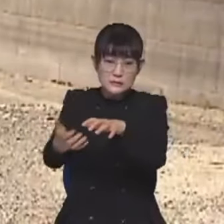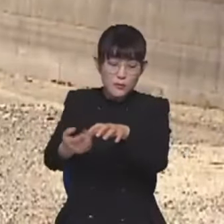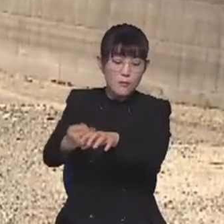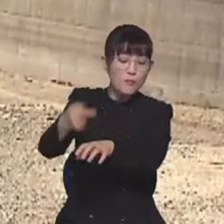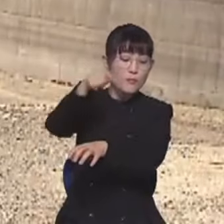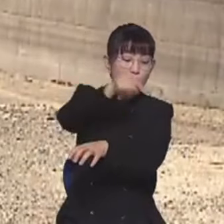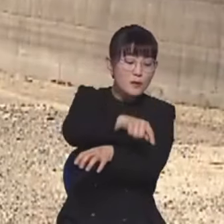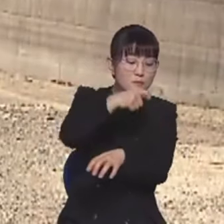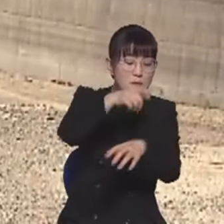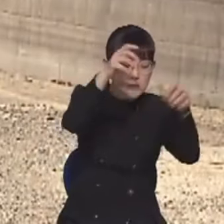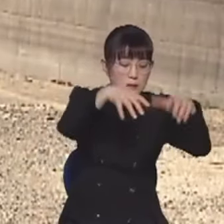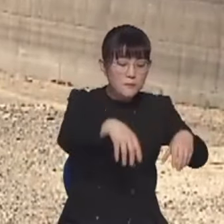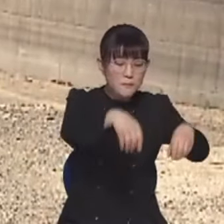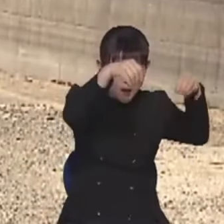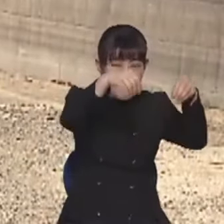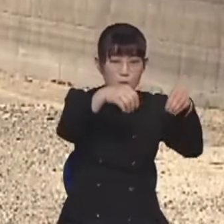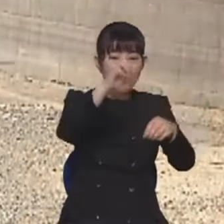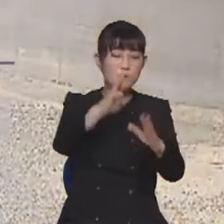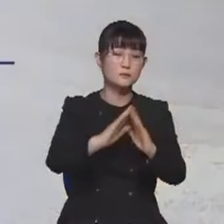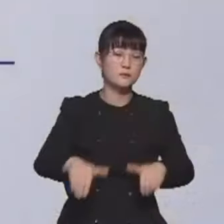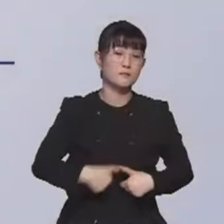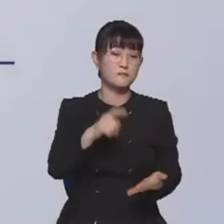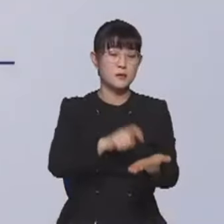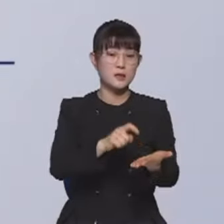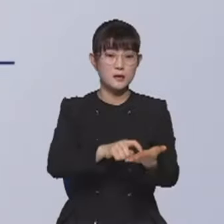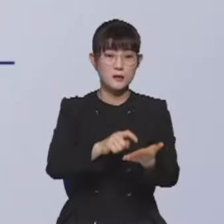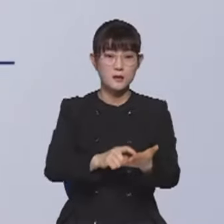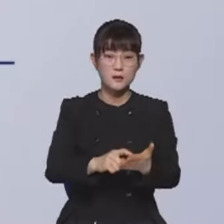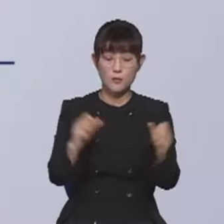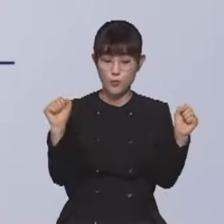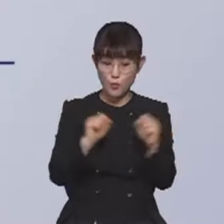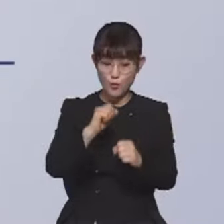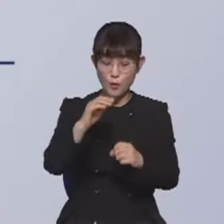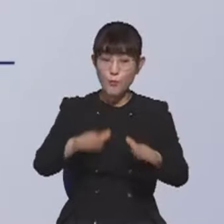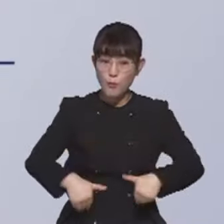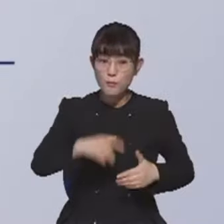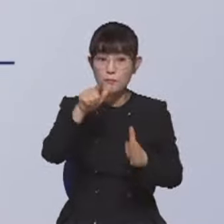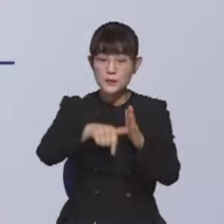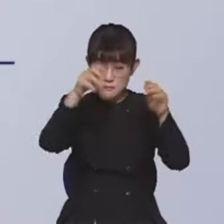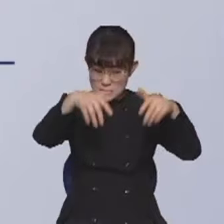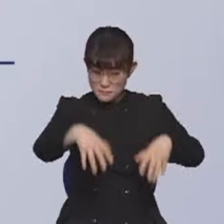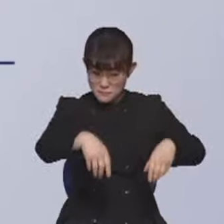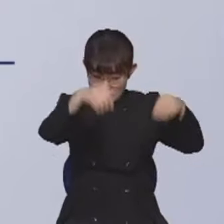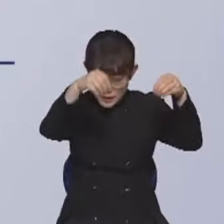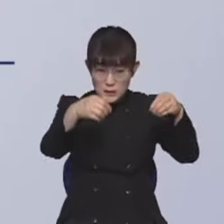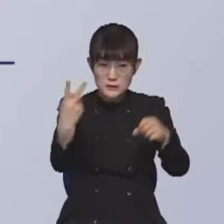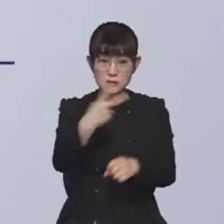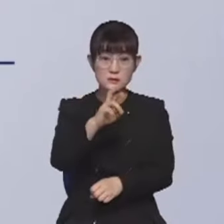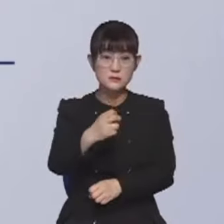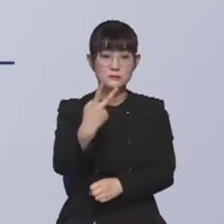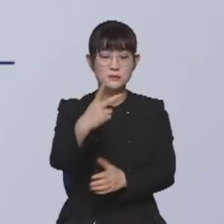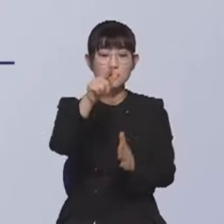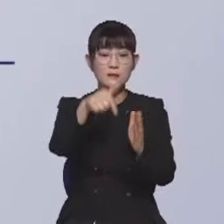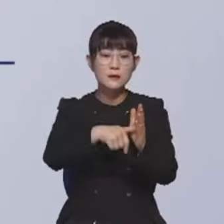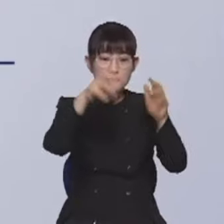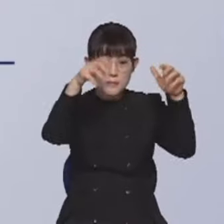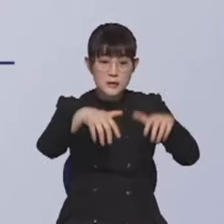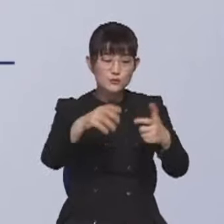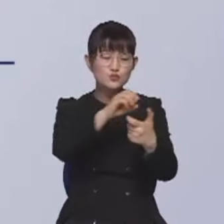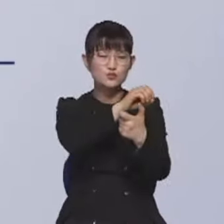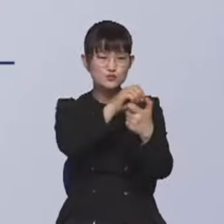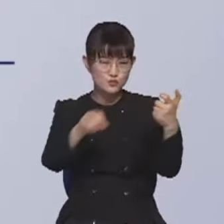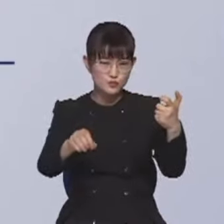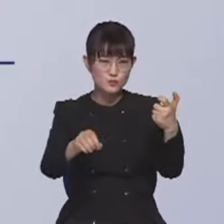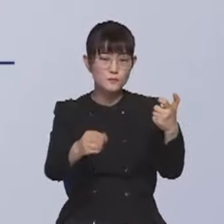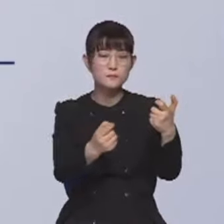광주전남의 비상이 걸렸습니다 겨울과 봄에 극단적으로 비가 내리지 않아 2022년 강수량이 대비 60%